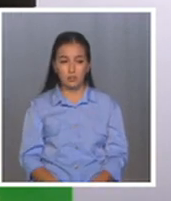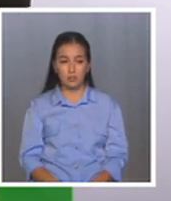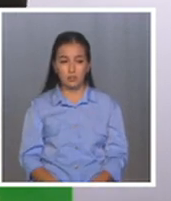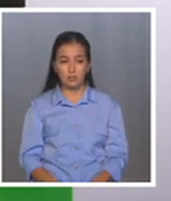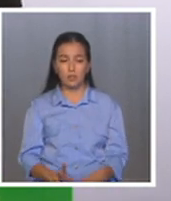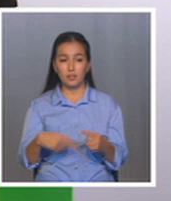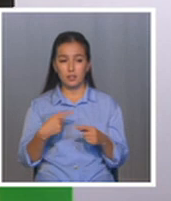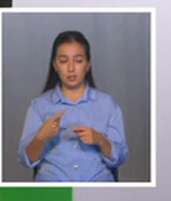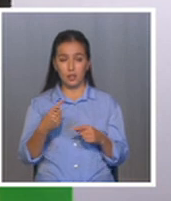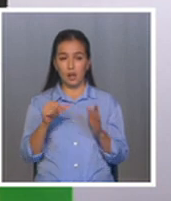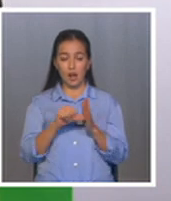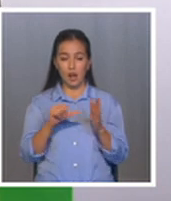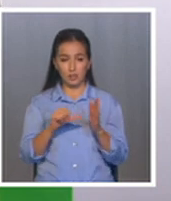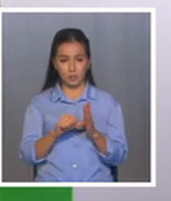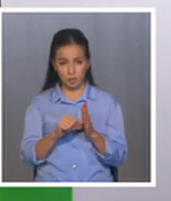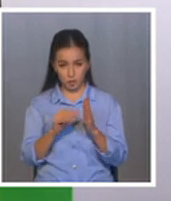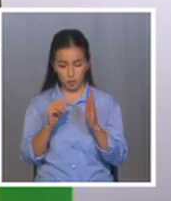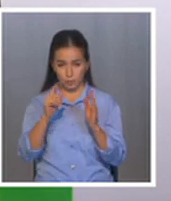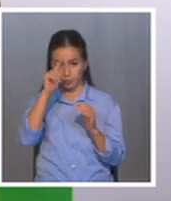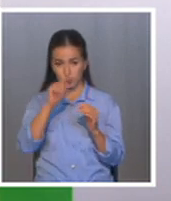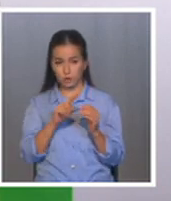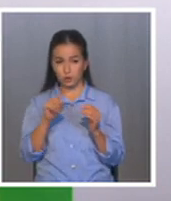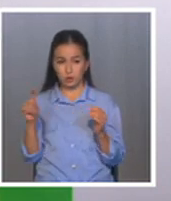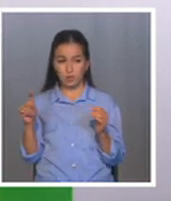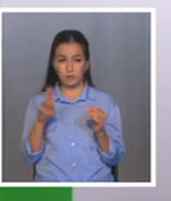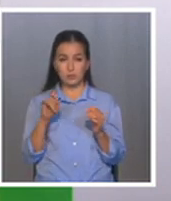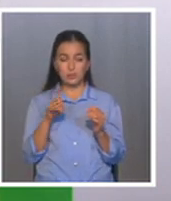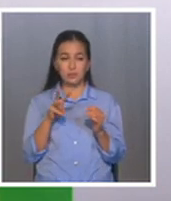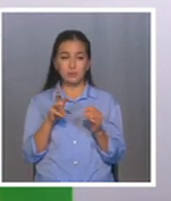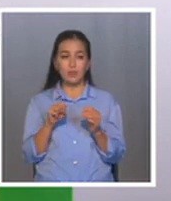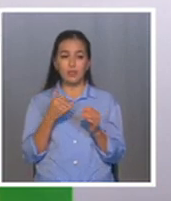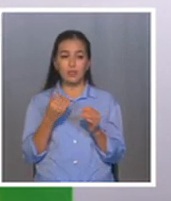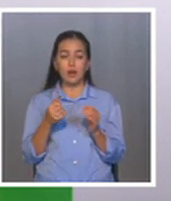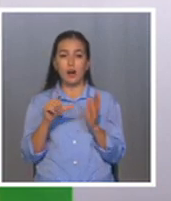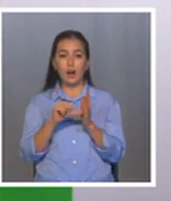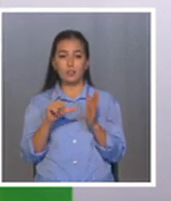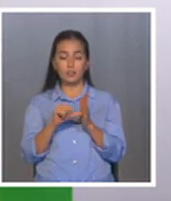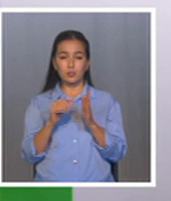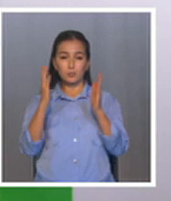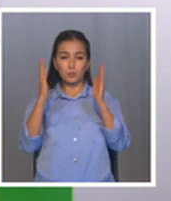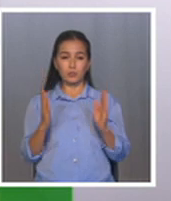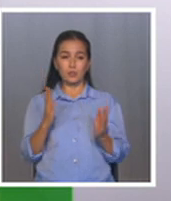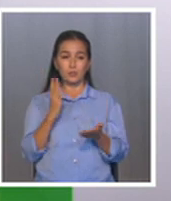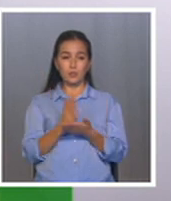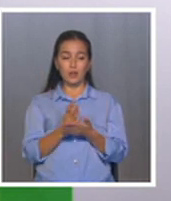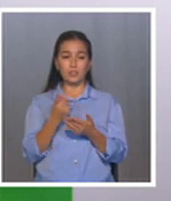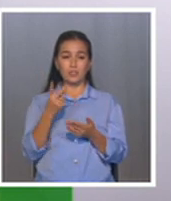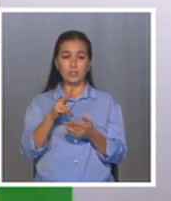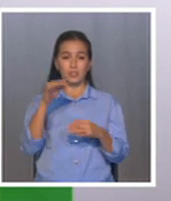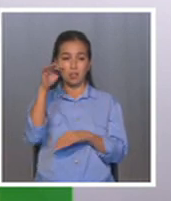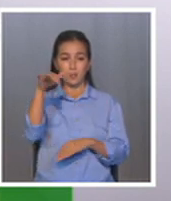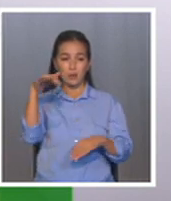Келесі 6 бұрышты призма. 6 бұрышты призманың 6 бүйір жағы бар, 2 табаны